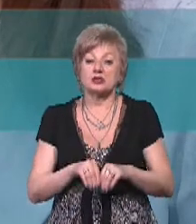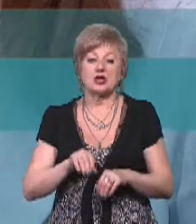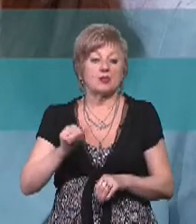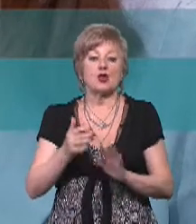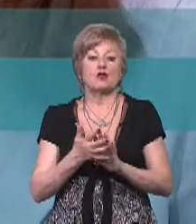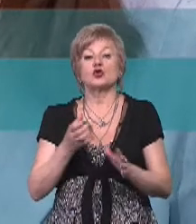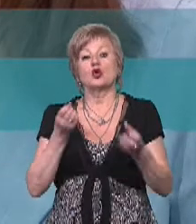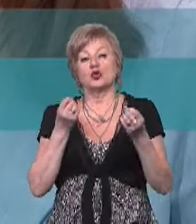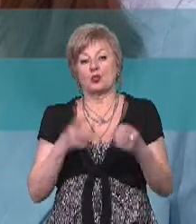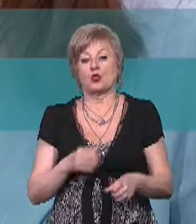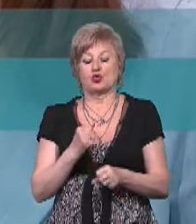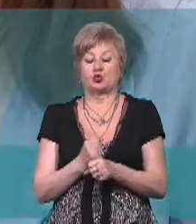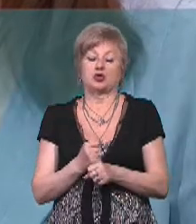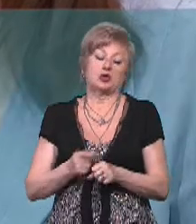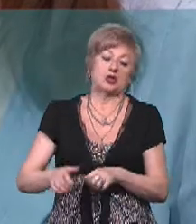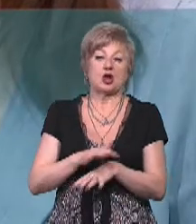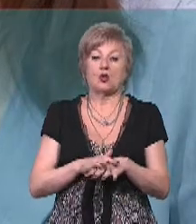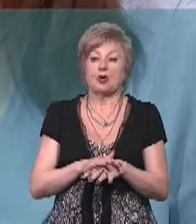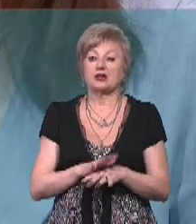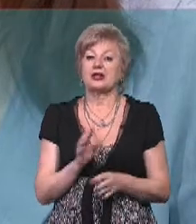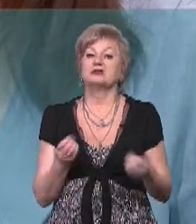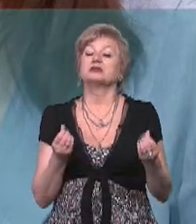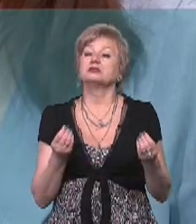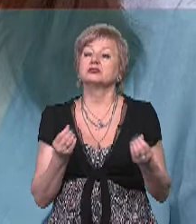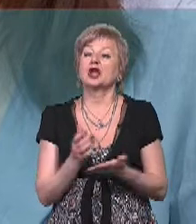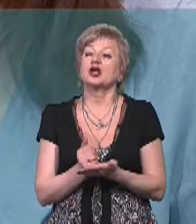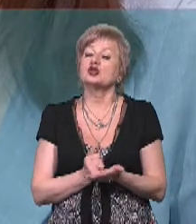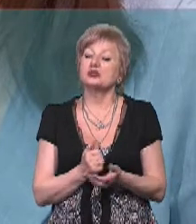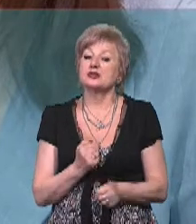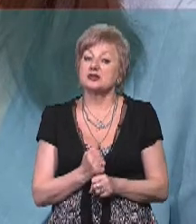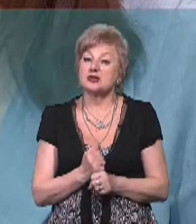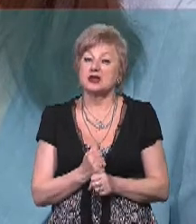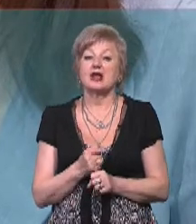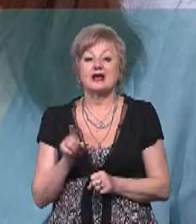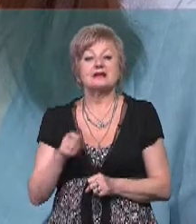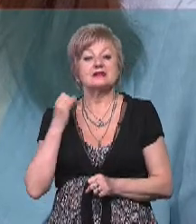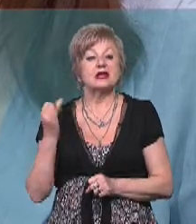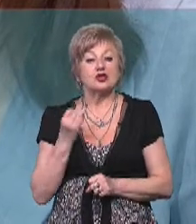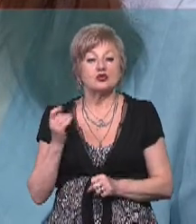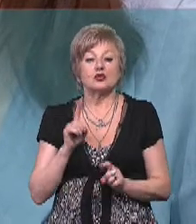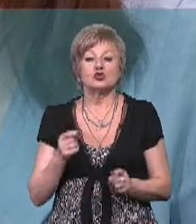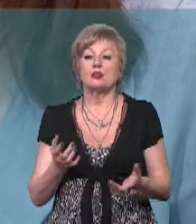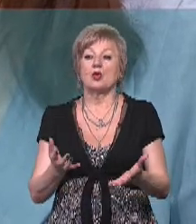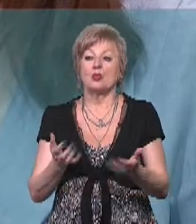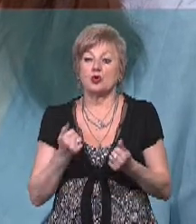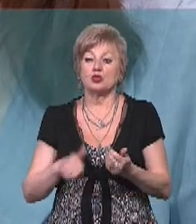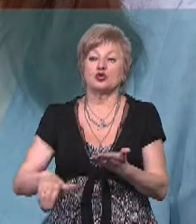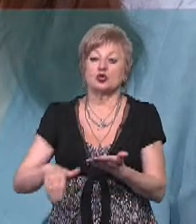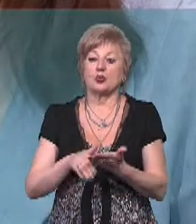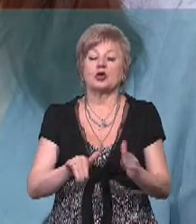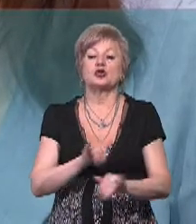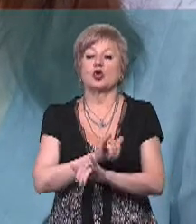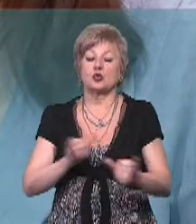не тільки просто створити громаду, а отримати фінансові ресурси. Всі громади зацікавлені в тому, щоб отримати субвенцію на